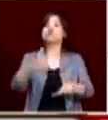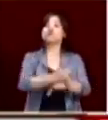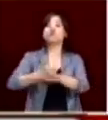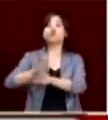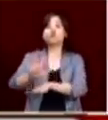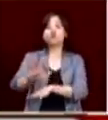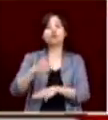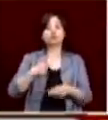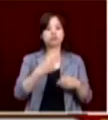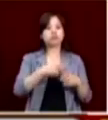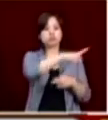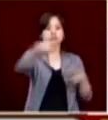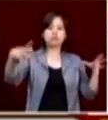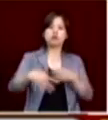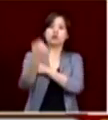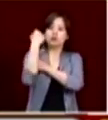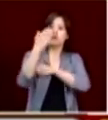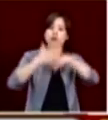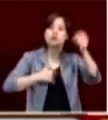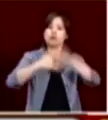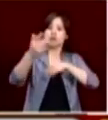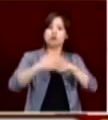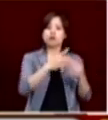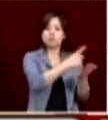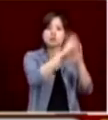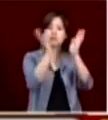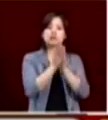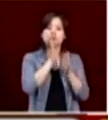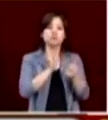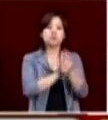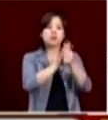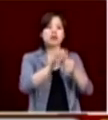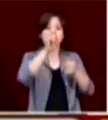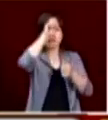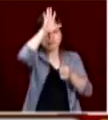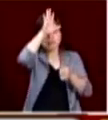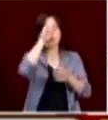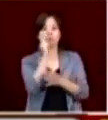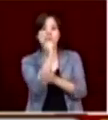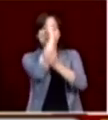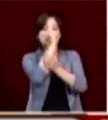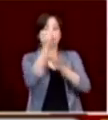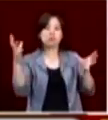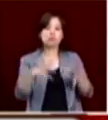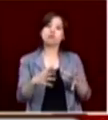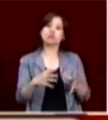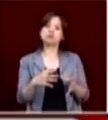信，大家做伙来拍拼，啊，大家拢为党行，照党的程序做伙。